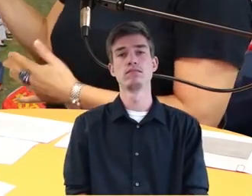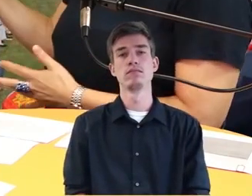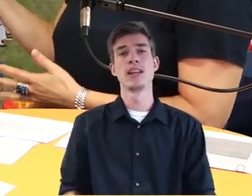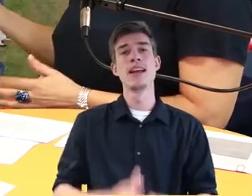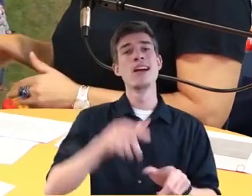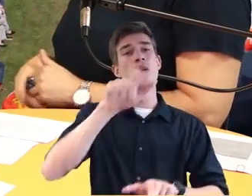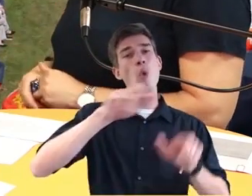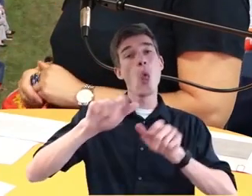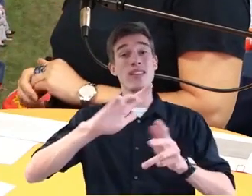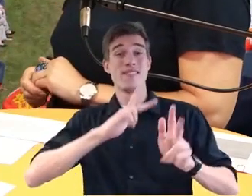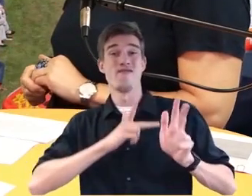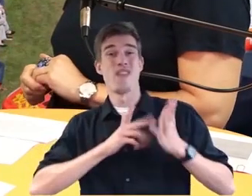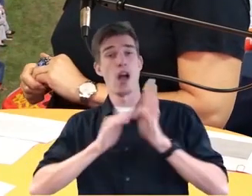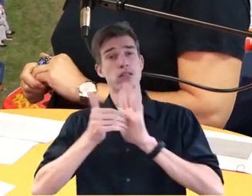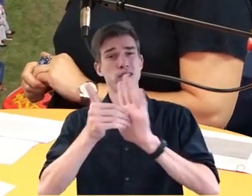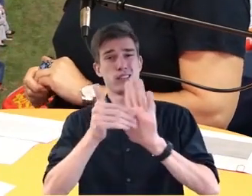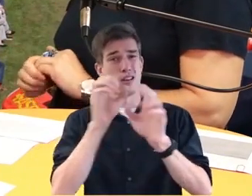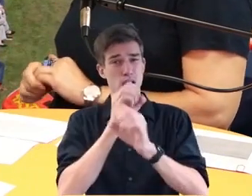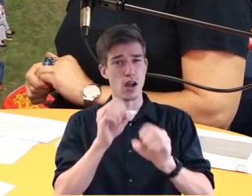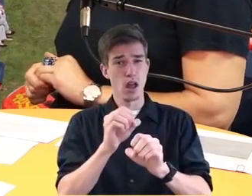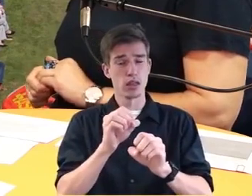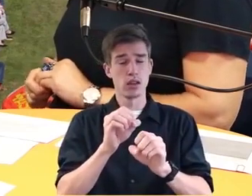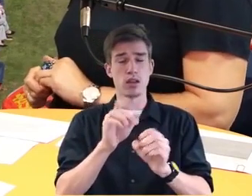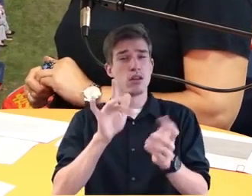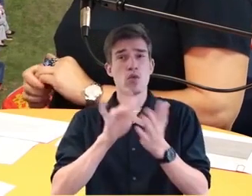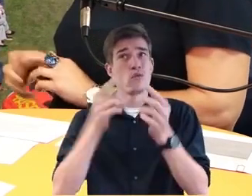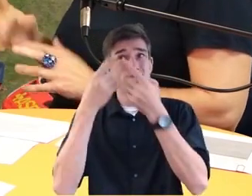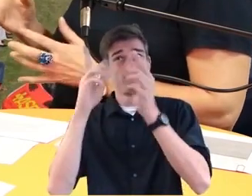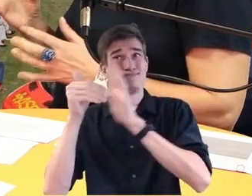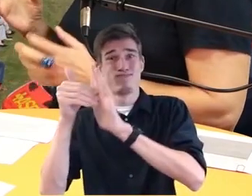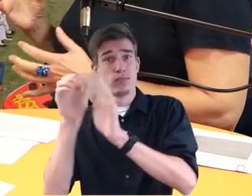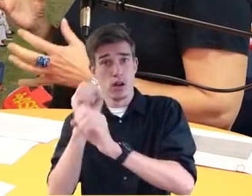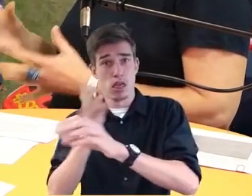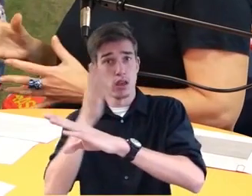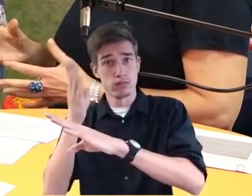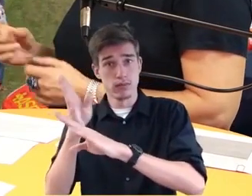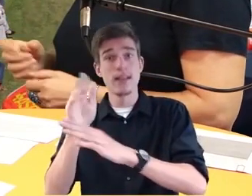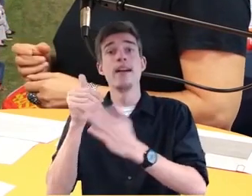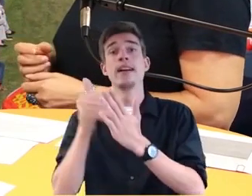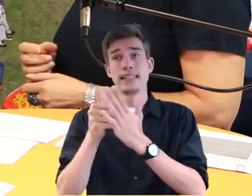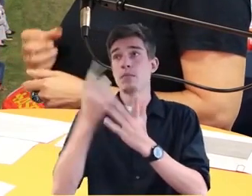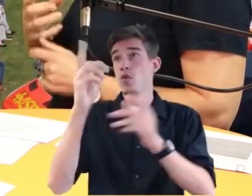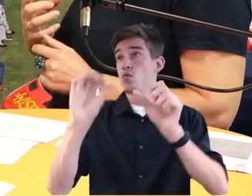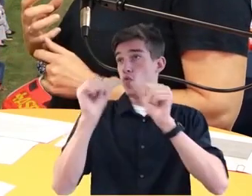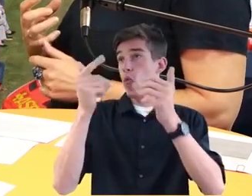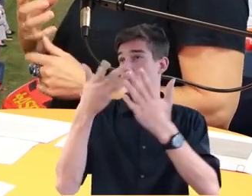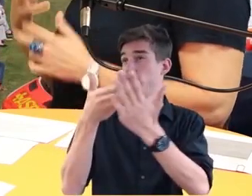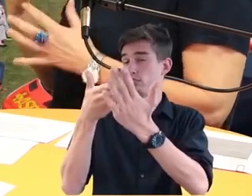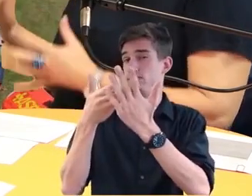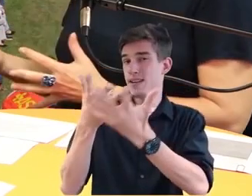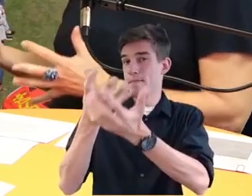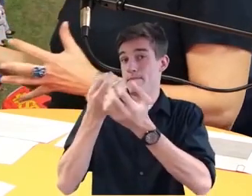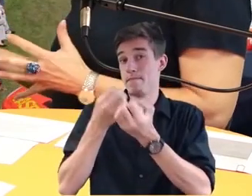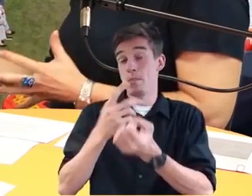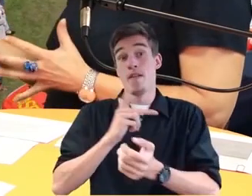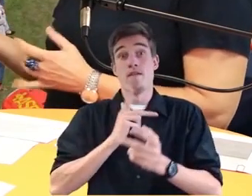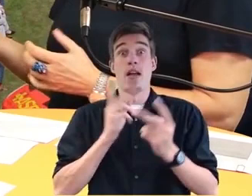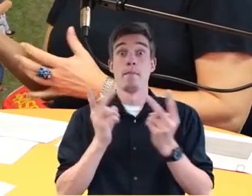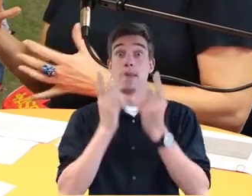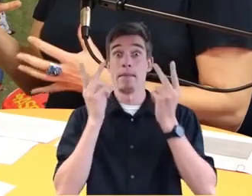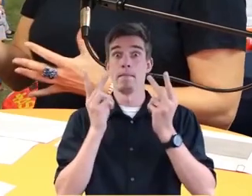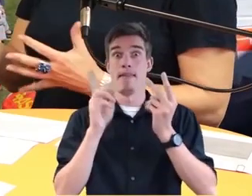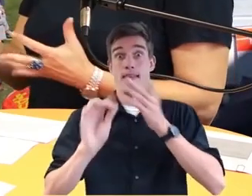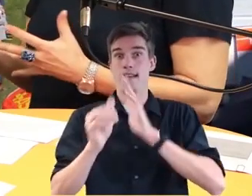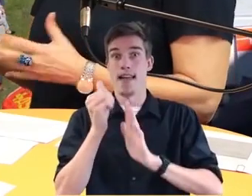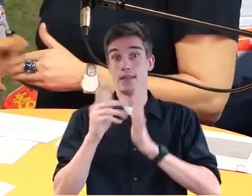eben nicht real bieten können, was so viele nicht können, da haben sie uns ja auch noch was mitgebracht, die absolute Premiere, was